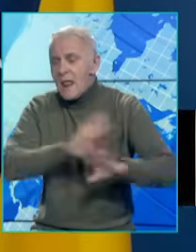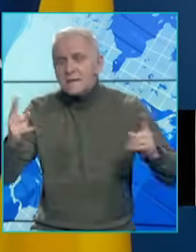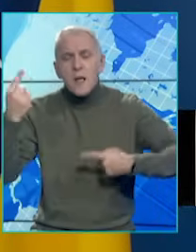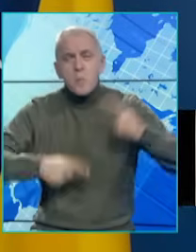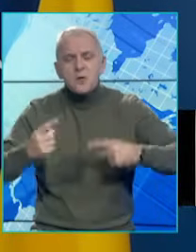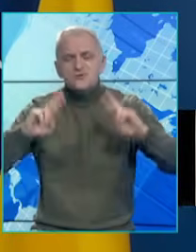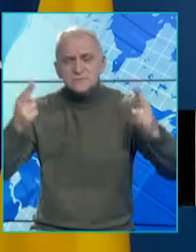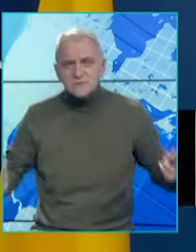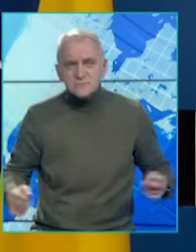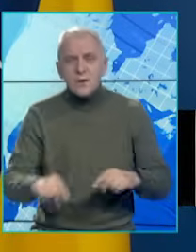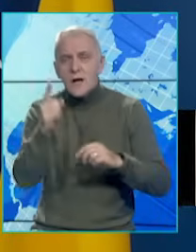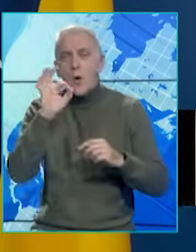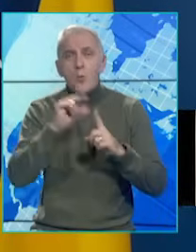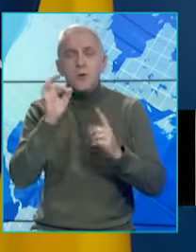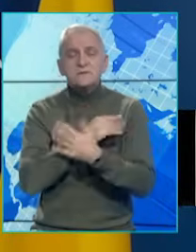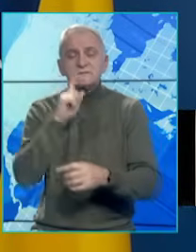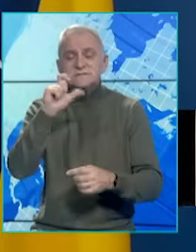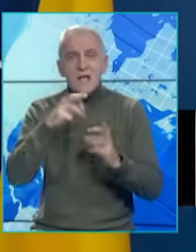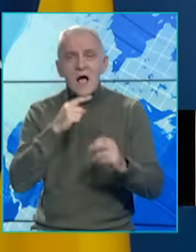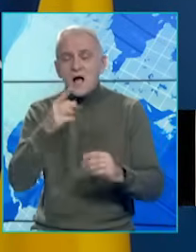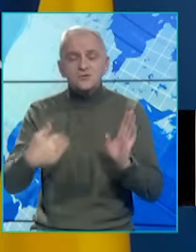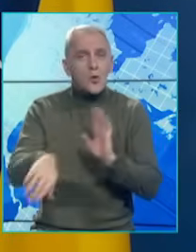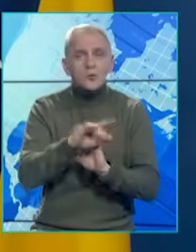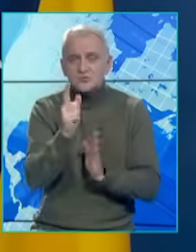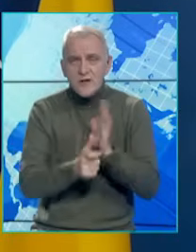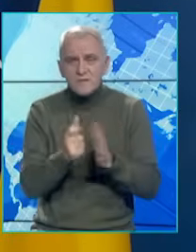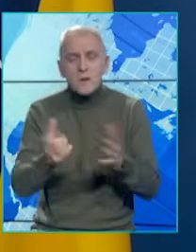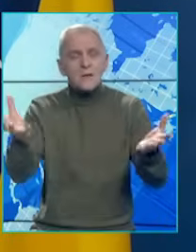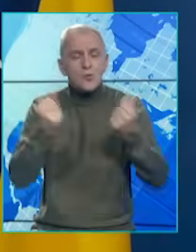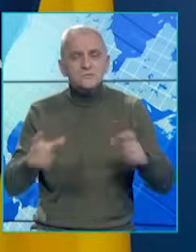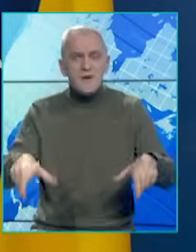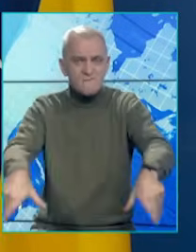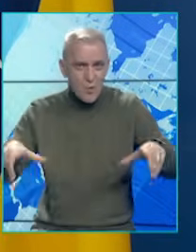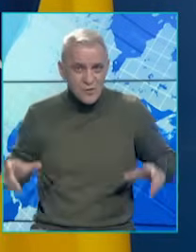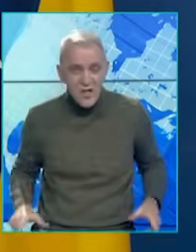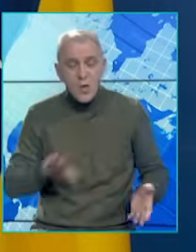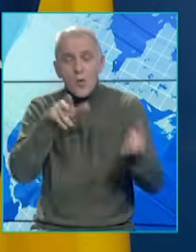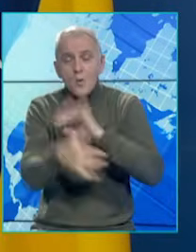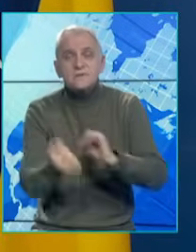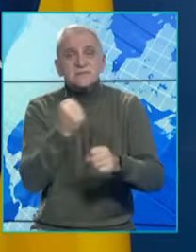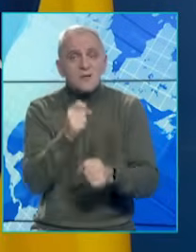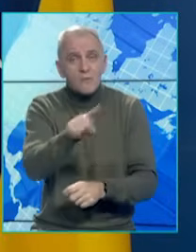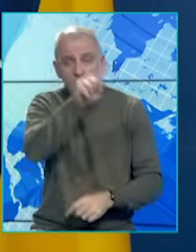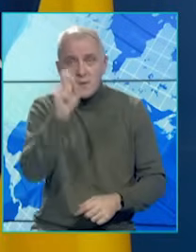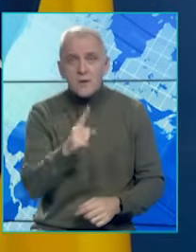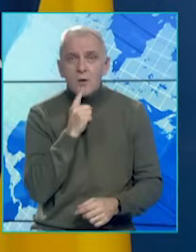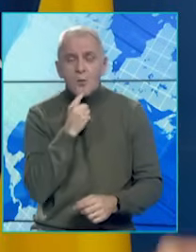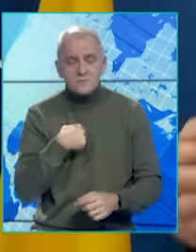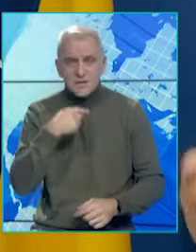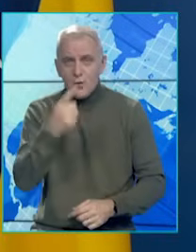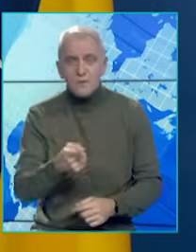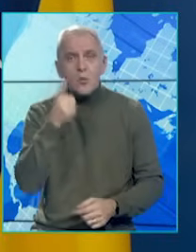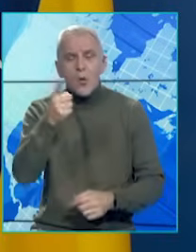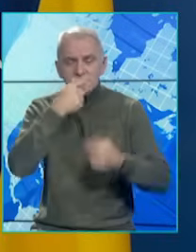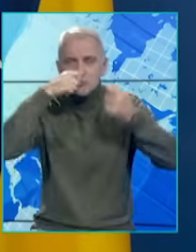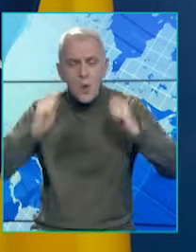sistemima. Da krive opoziciju zato što su otišli na vrijeme da zgrabe fotelje umjesto da se bave ovim pitanjima o kojima sam govorio. Oni